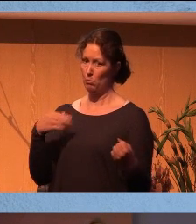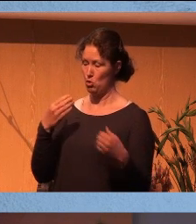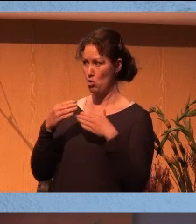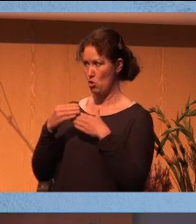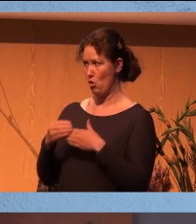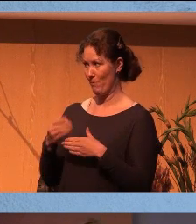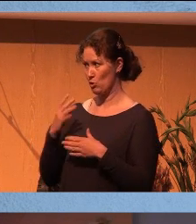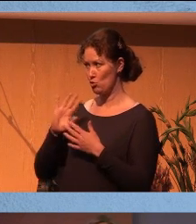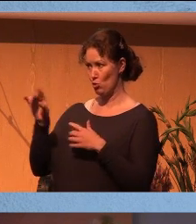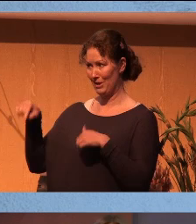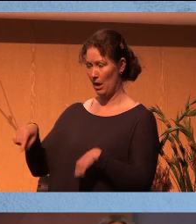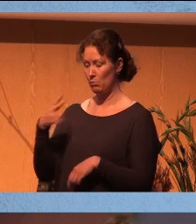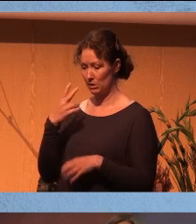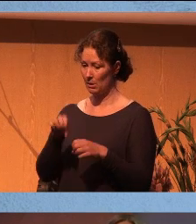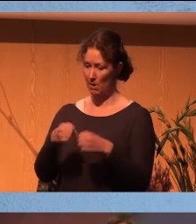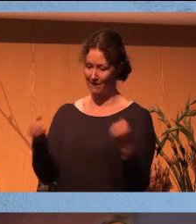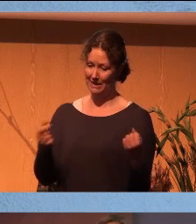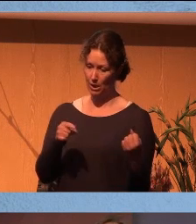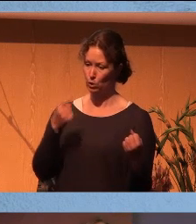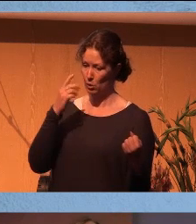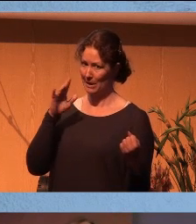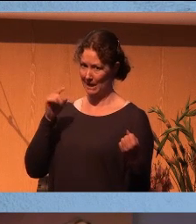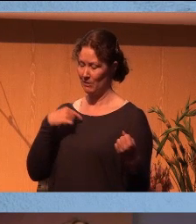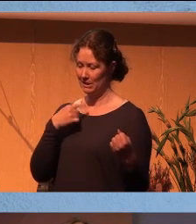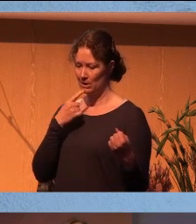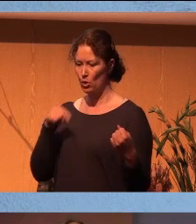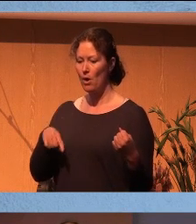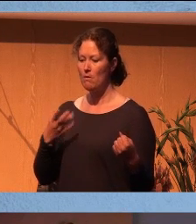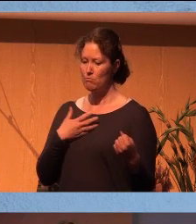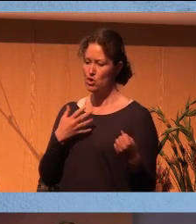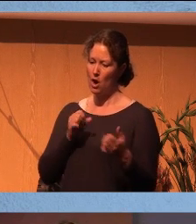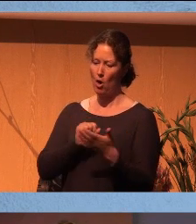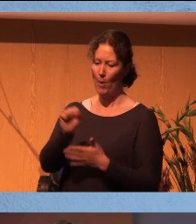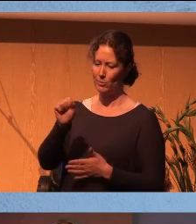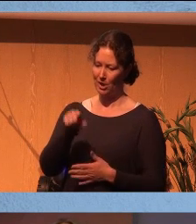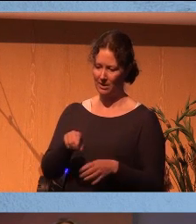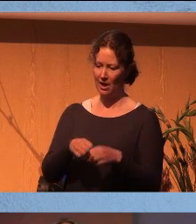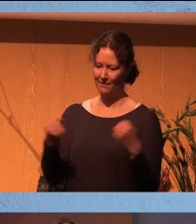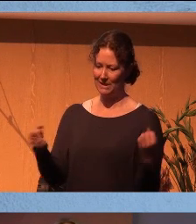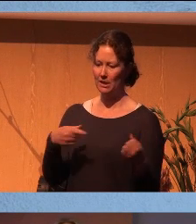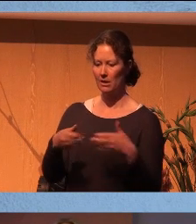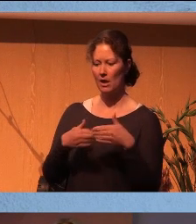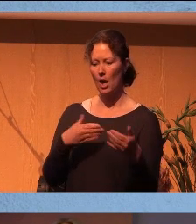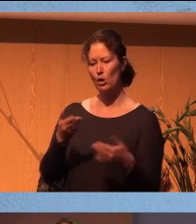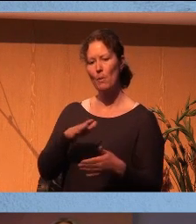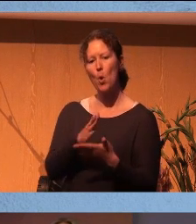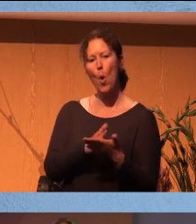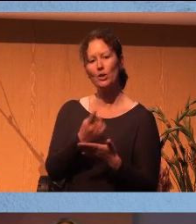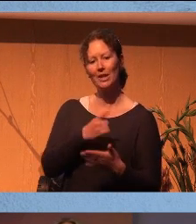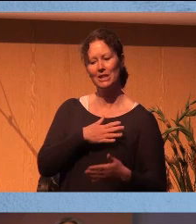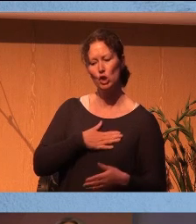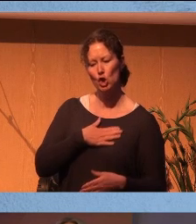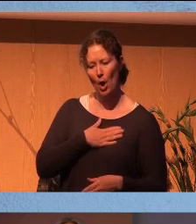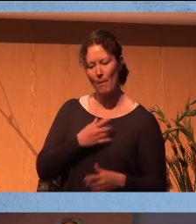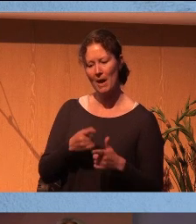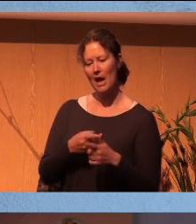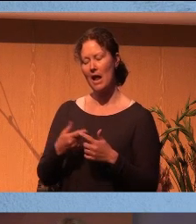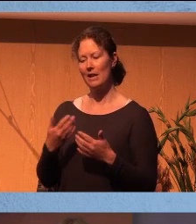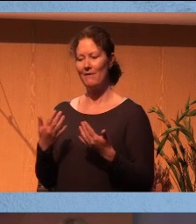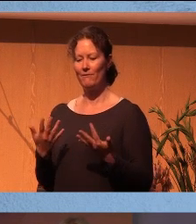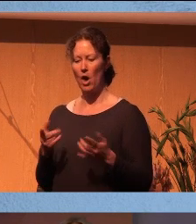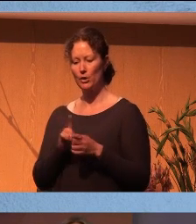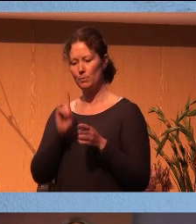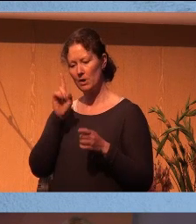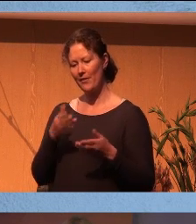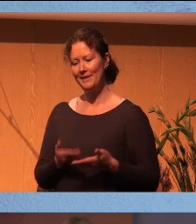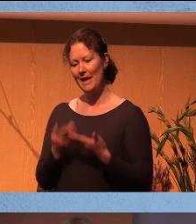du går herfra i dag, så må du se på avisa, så må du tenke på dette. Veldig mye av oppslagene i avisene handler om årsaker til sykdom, eller hva som kan